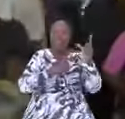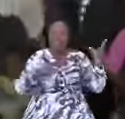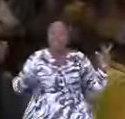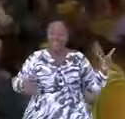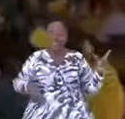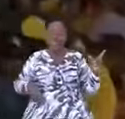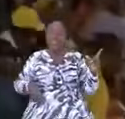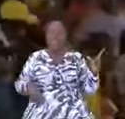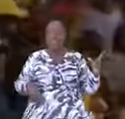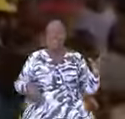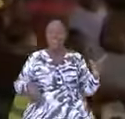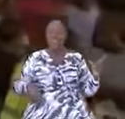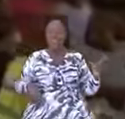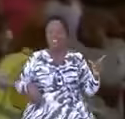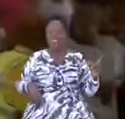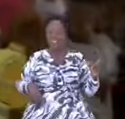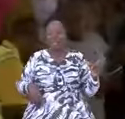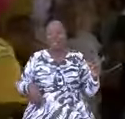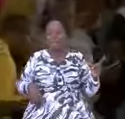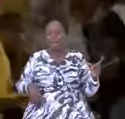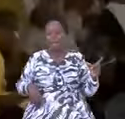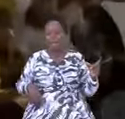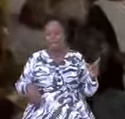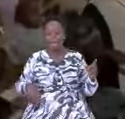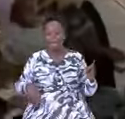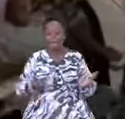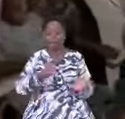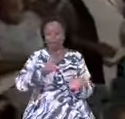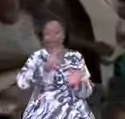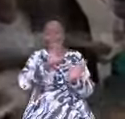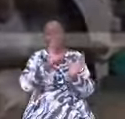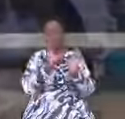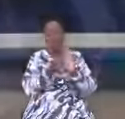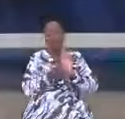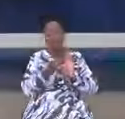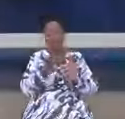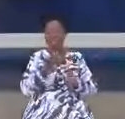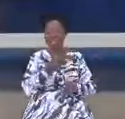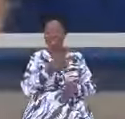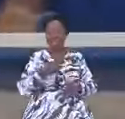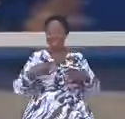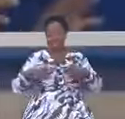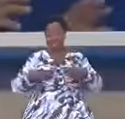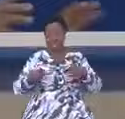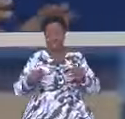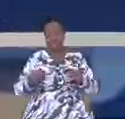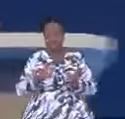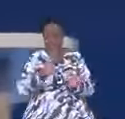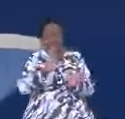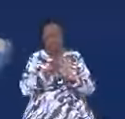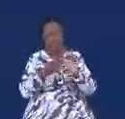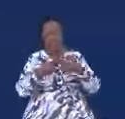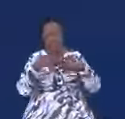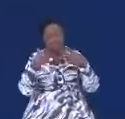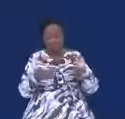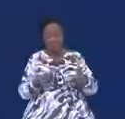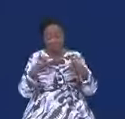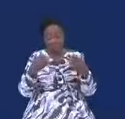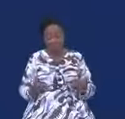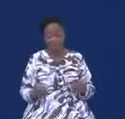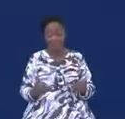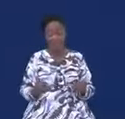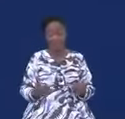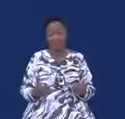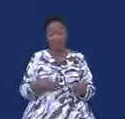la conversion et la cure la convetion et bien lieu maintenant la chose suivante c'est